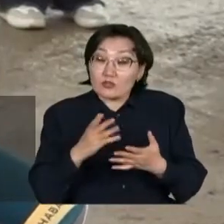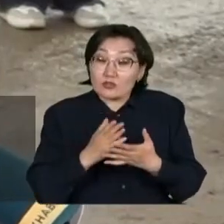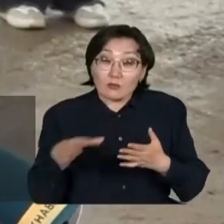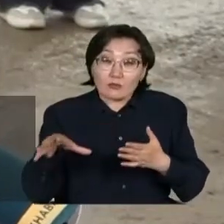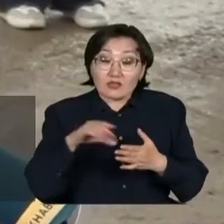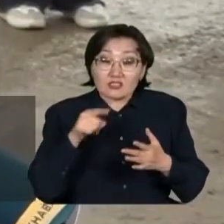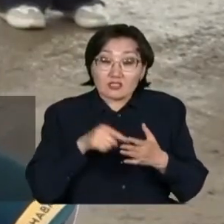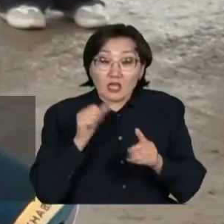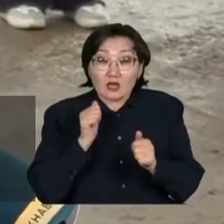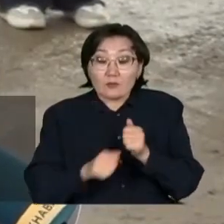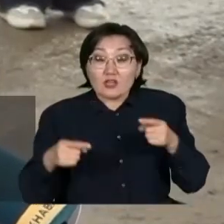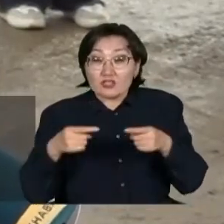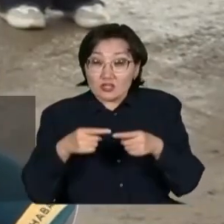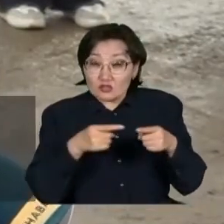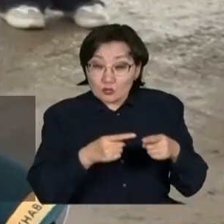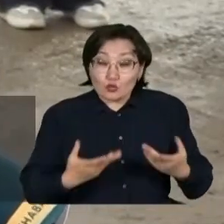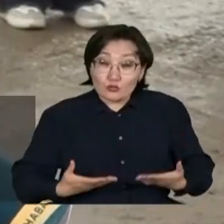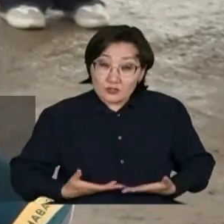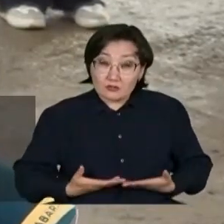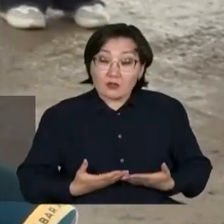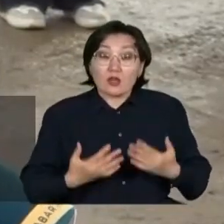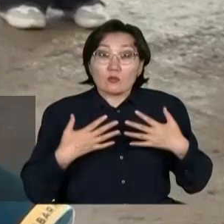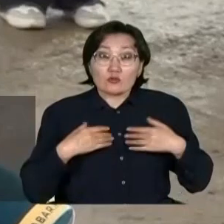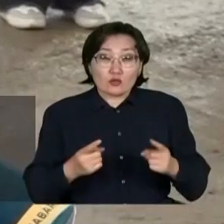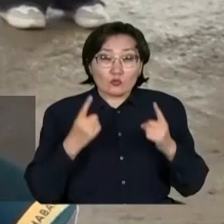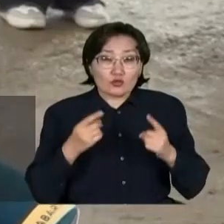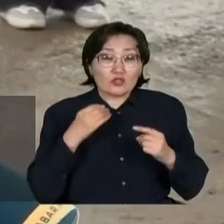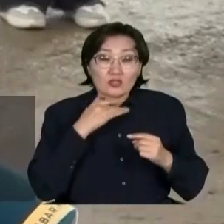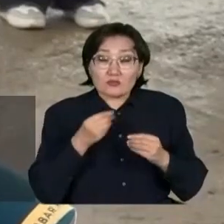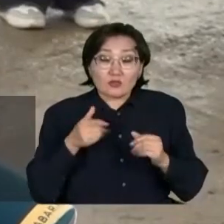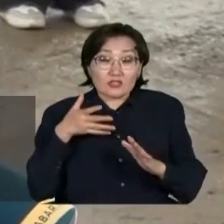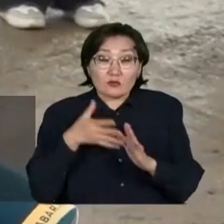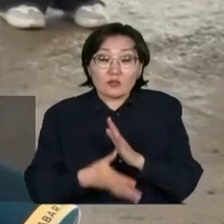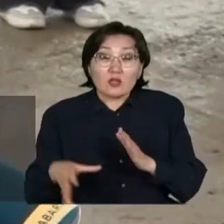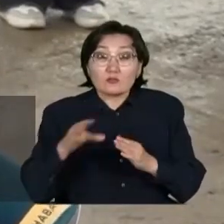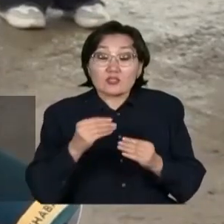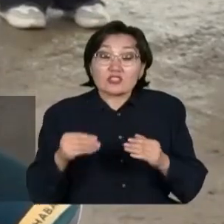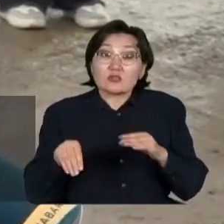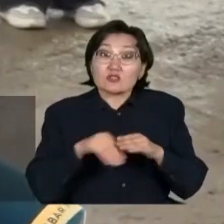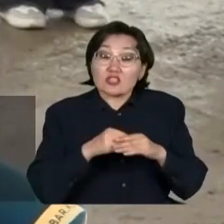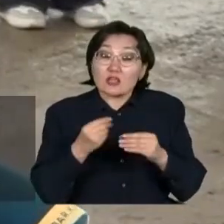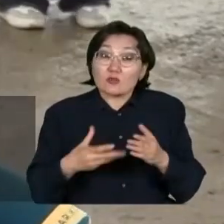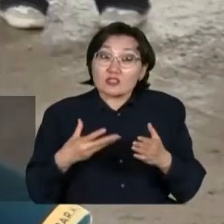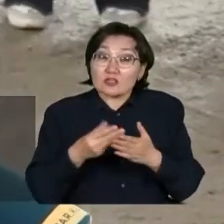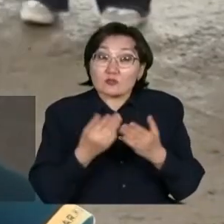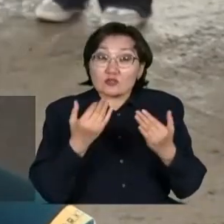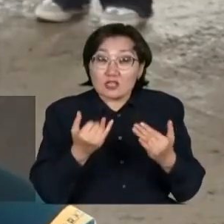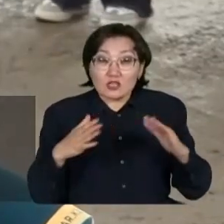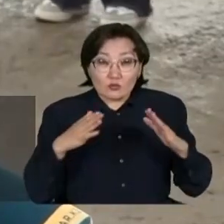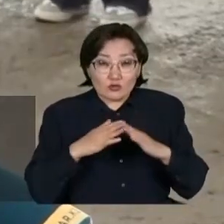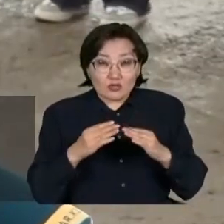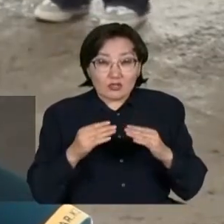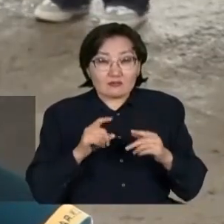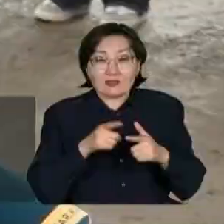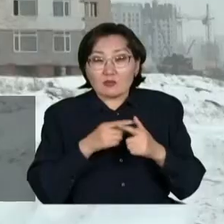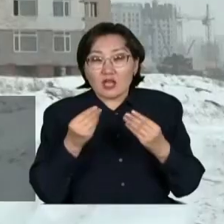Бәрі қаланың әр бұрышында пәтер жалдап тұрып жатыр. Ол да бізге үлкен шығын. Үйге деп жинаған бар ақшамызды бербедік. Енді міне үйде ақшада